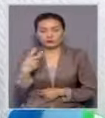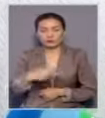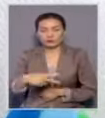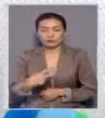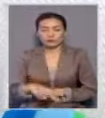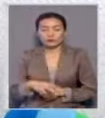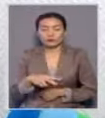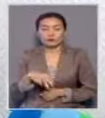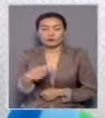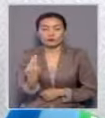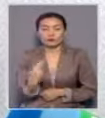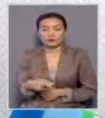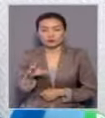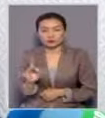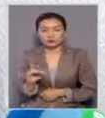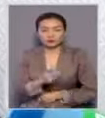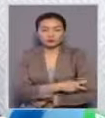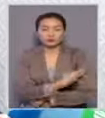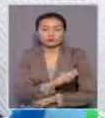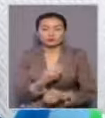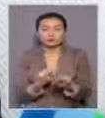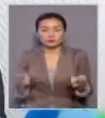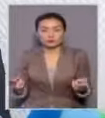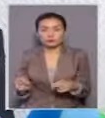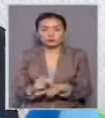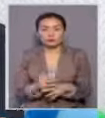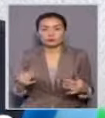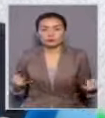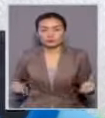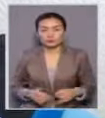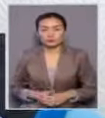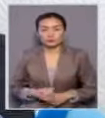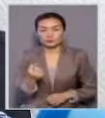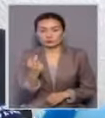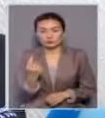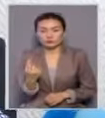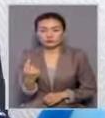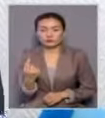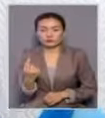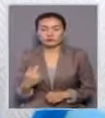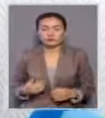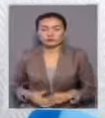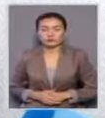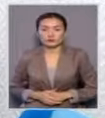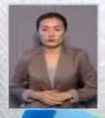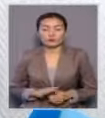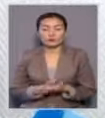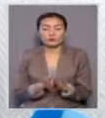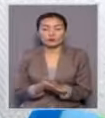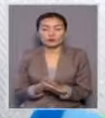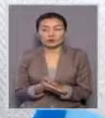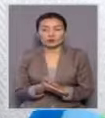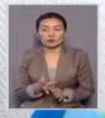220 пациент аурухана жатыр. Соның 11-і жағдайы қатаң